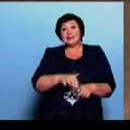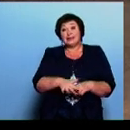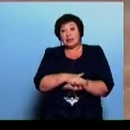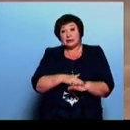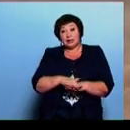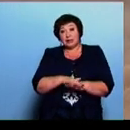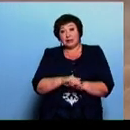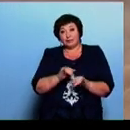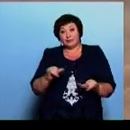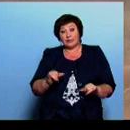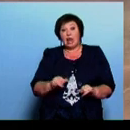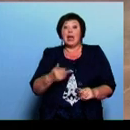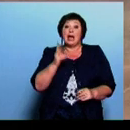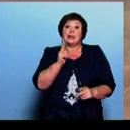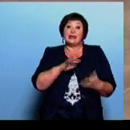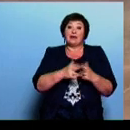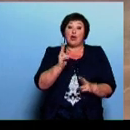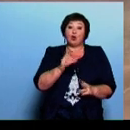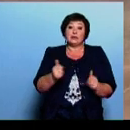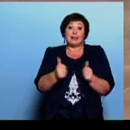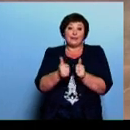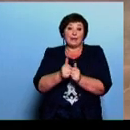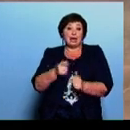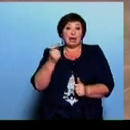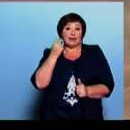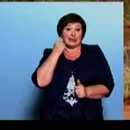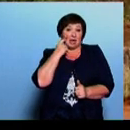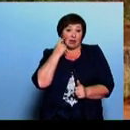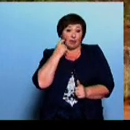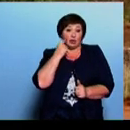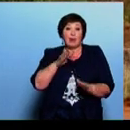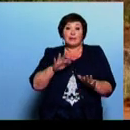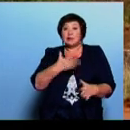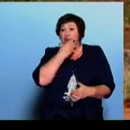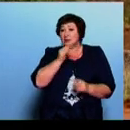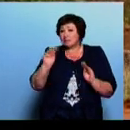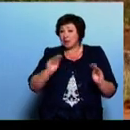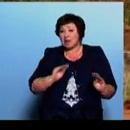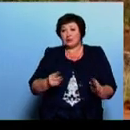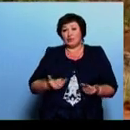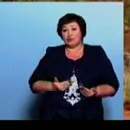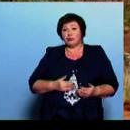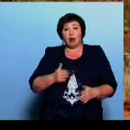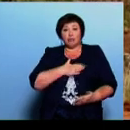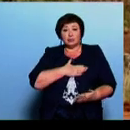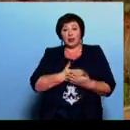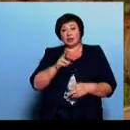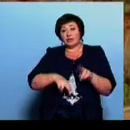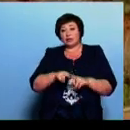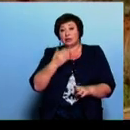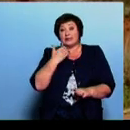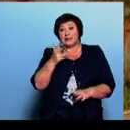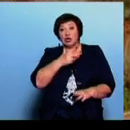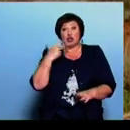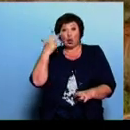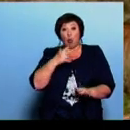довольно. Деревня Костино находится под самым боком у города Сарапул. Места здесь красивые и жители активно строятся. Только за последние 3 года